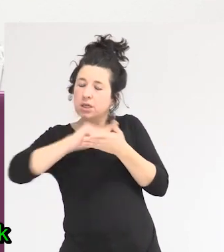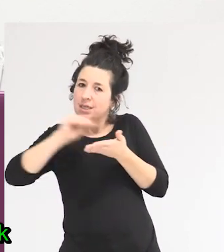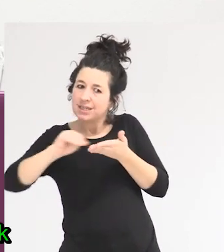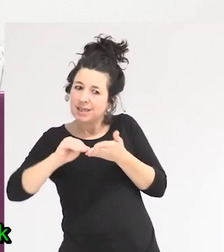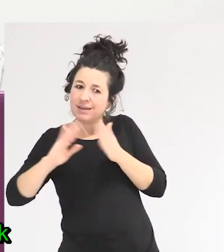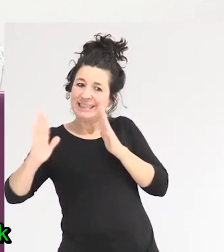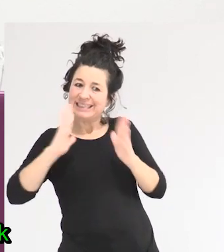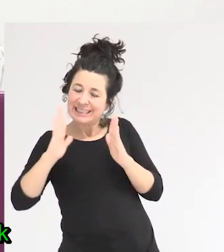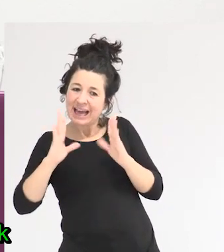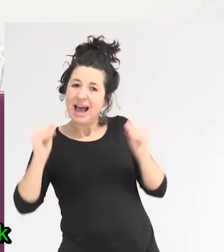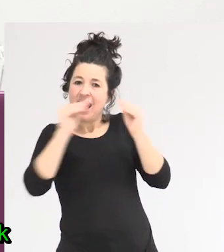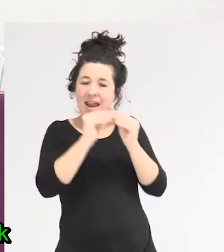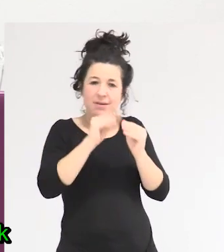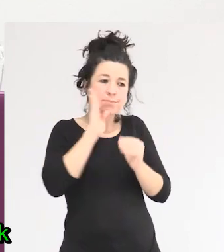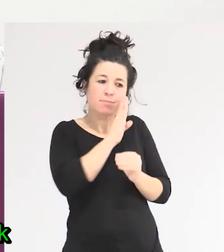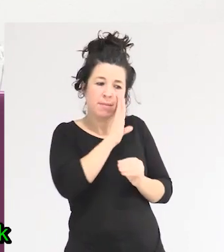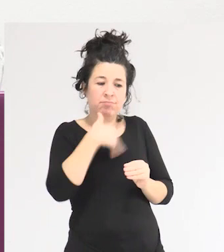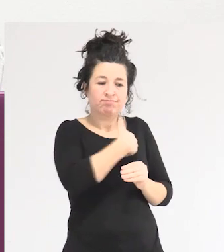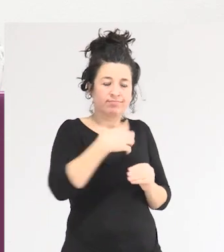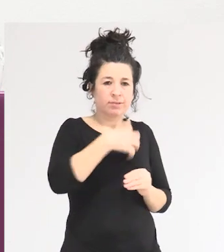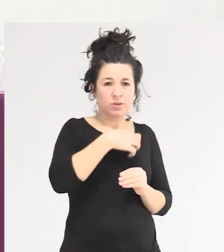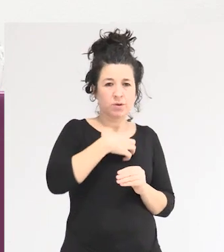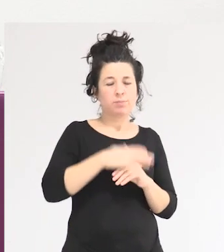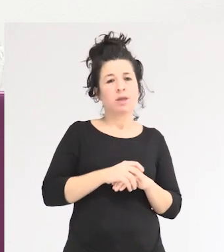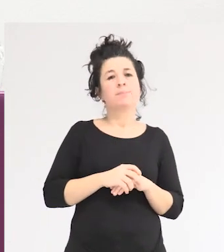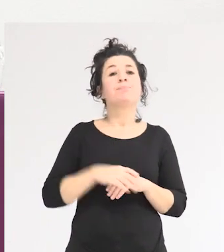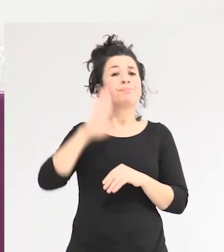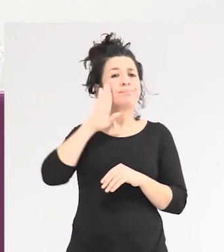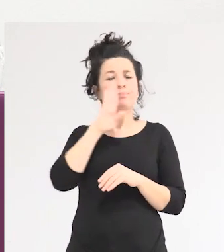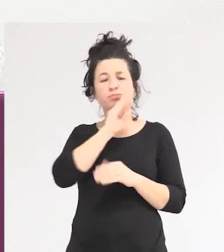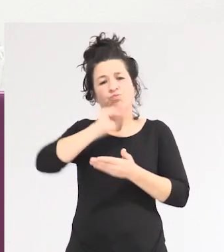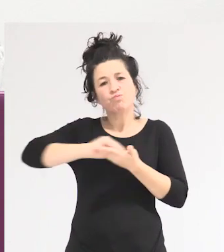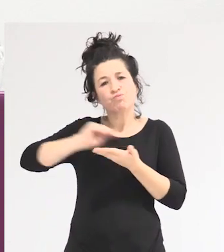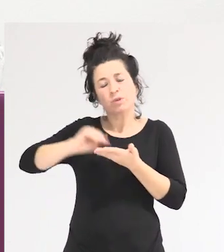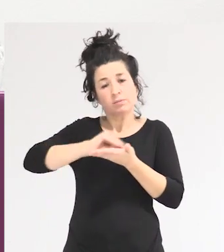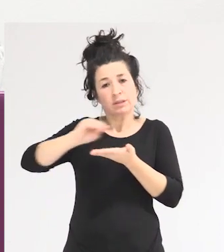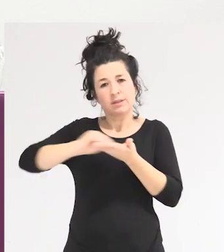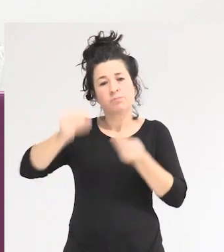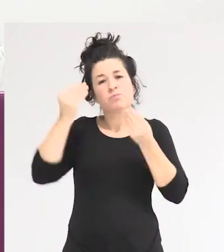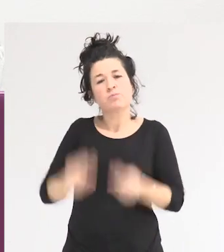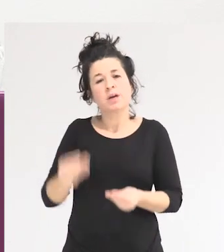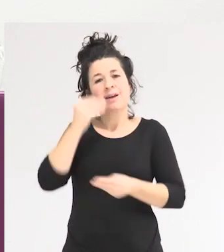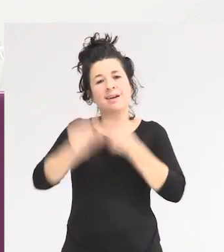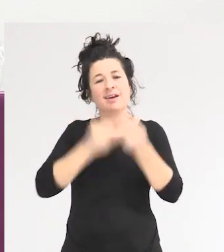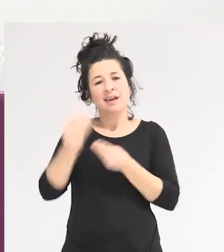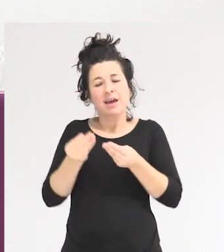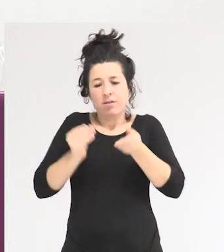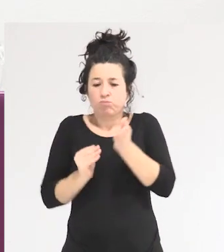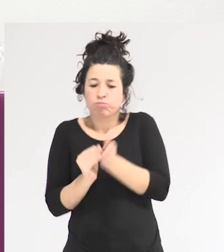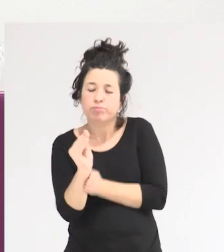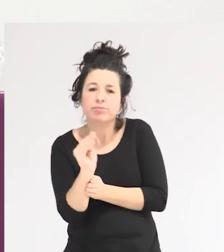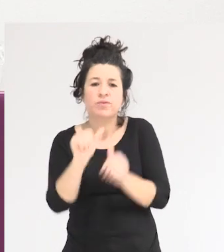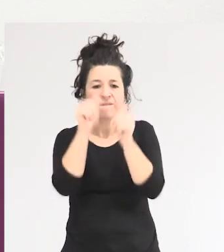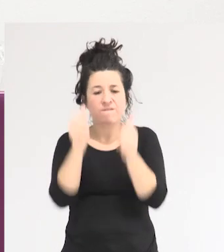Idazle honak atxikimenduaren teoriari buruzko liburuak irakurtzen ditu eta erditzearen fisiologiari buruzkoak